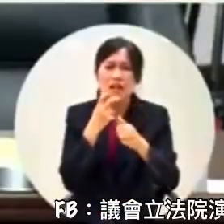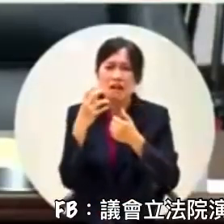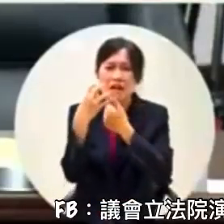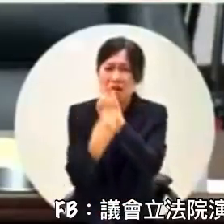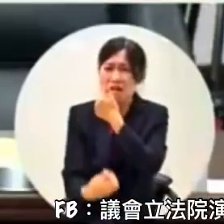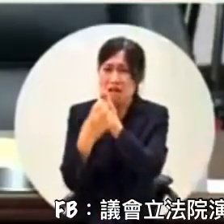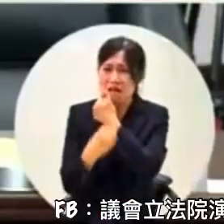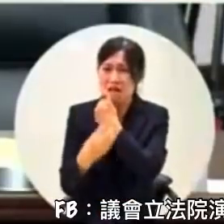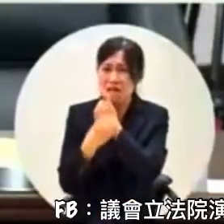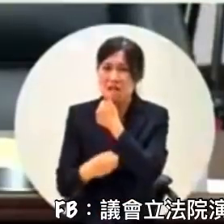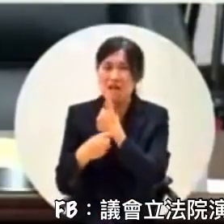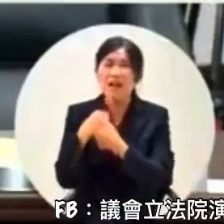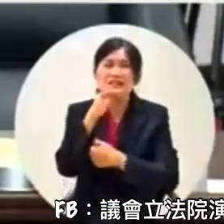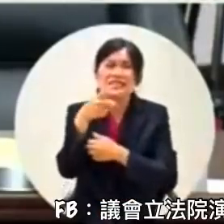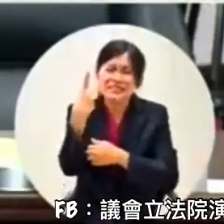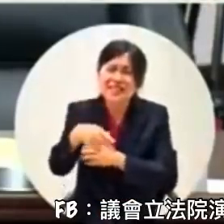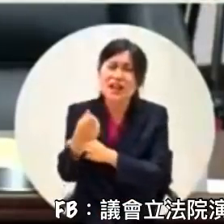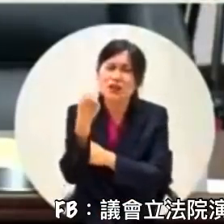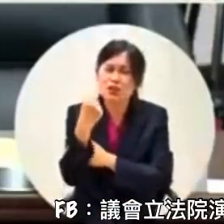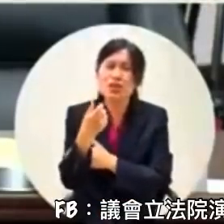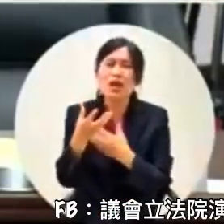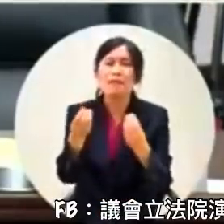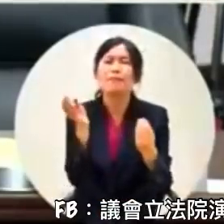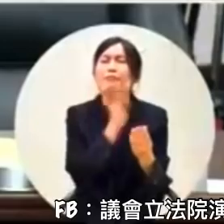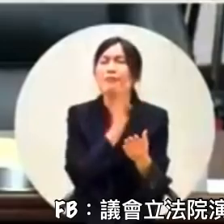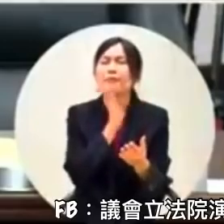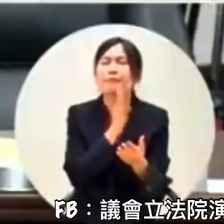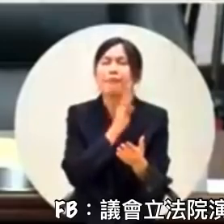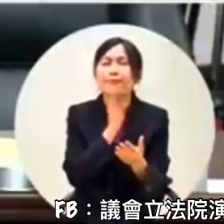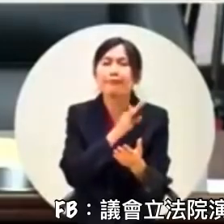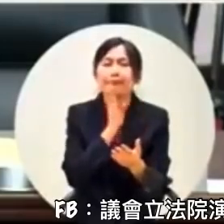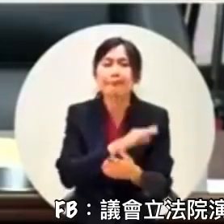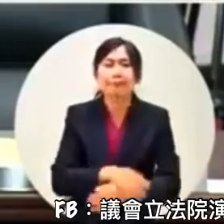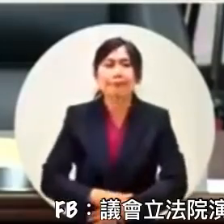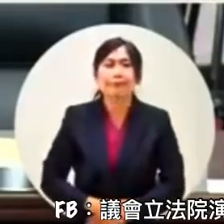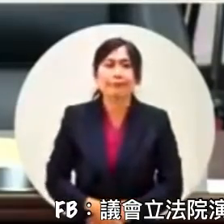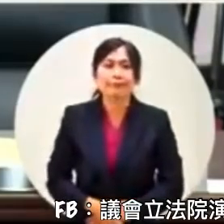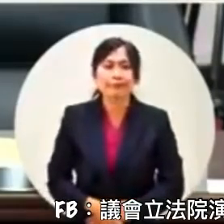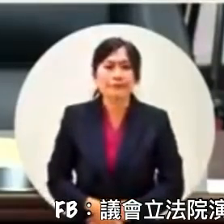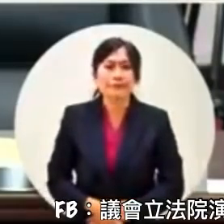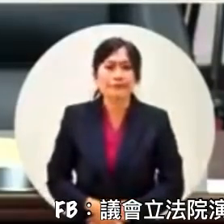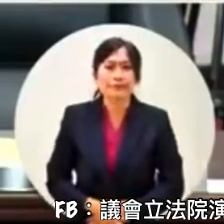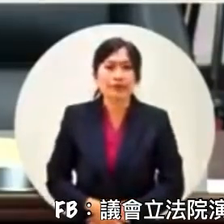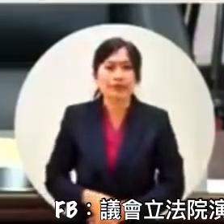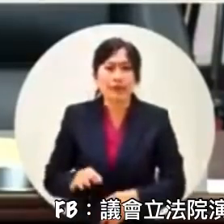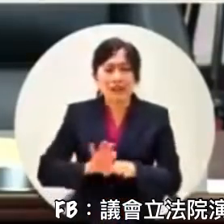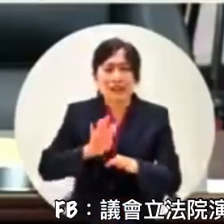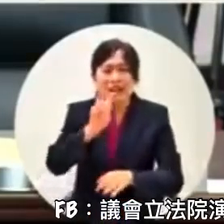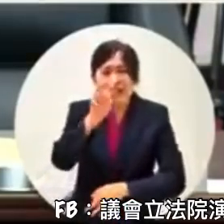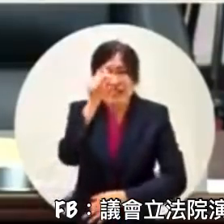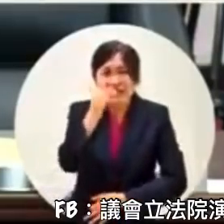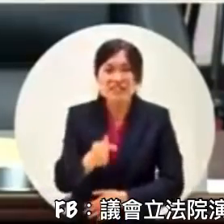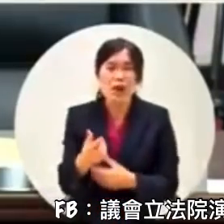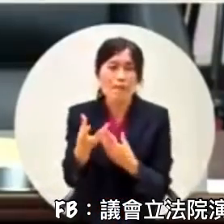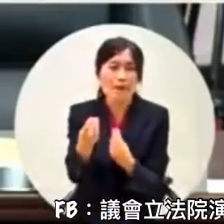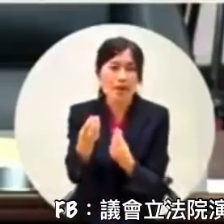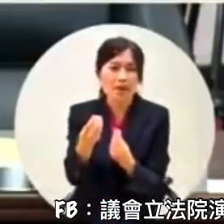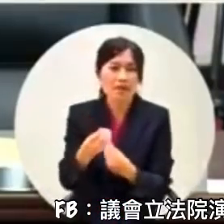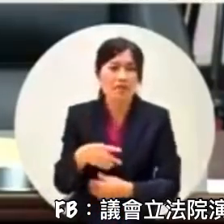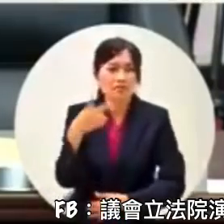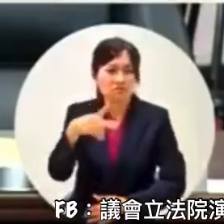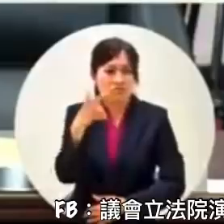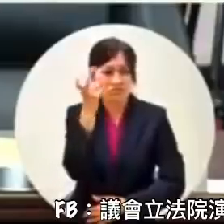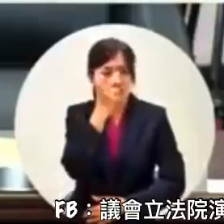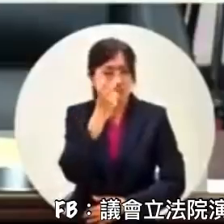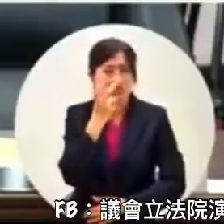音了？带多少？一些时候给人给不贵啊，连20亿都无啊！你去查一看卖吼。你